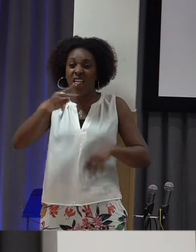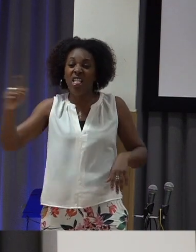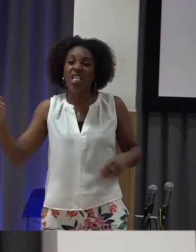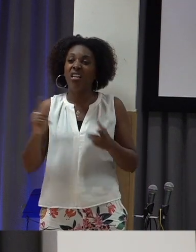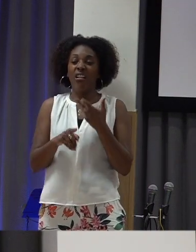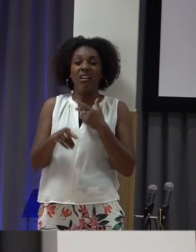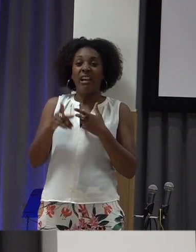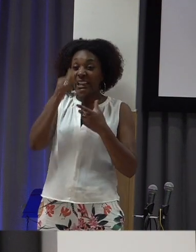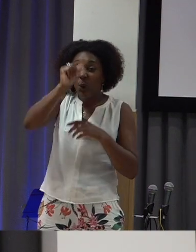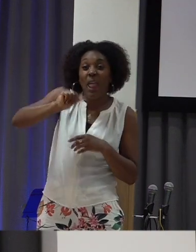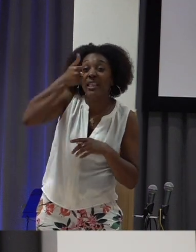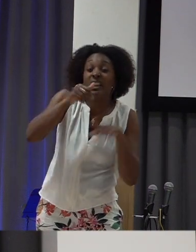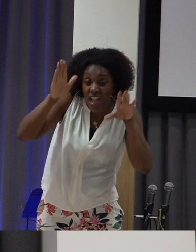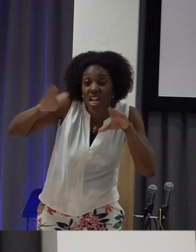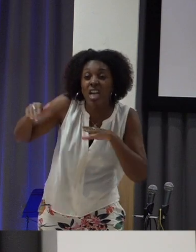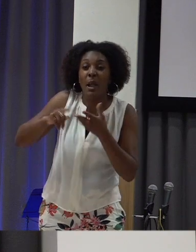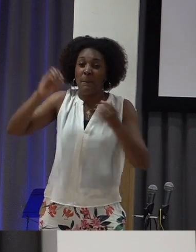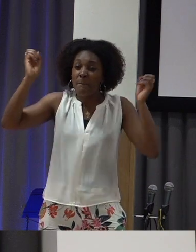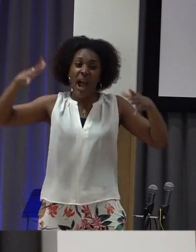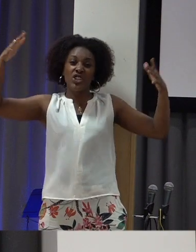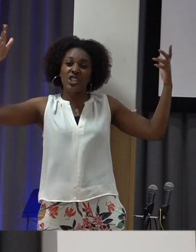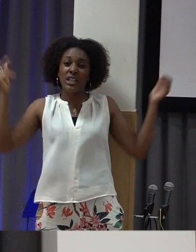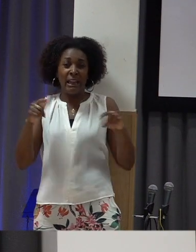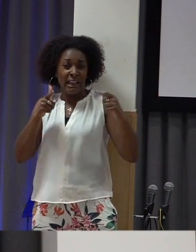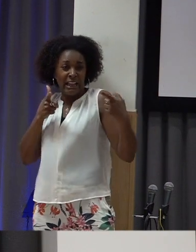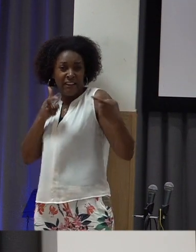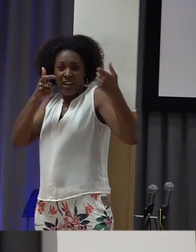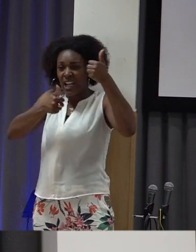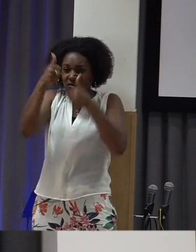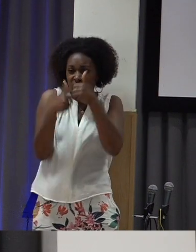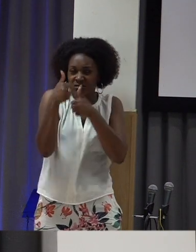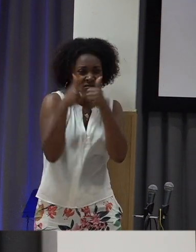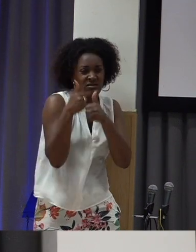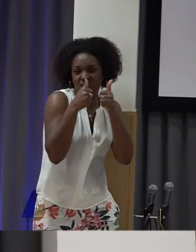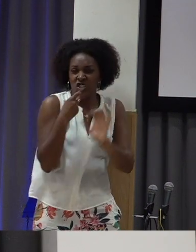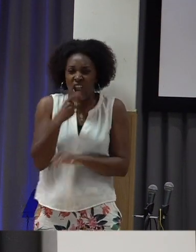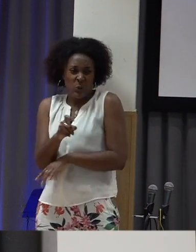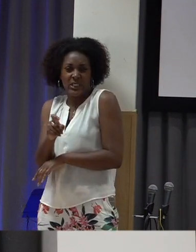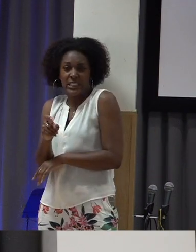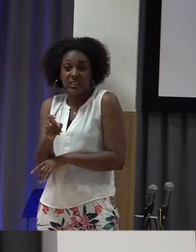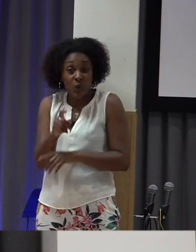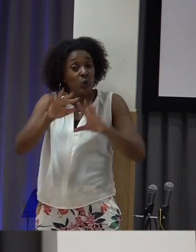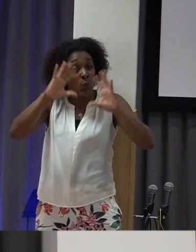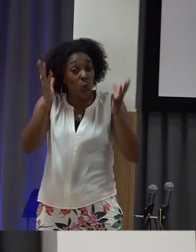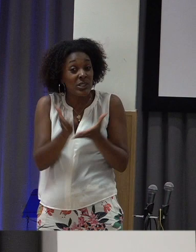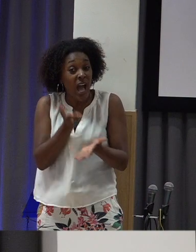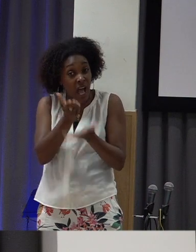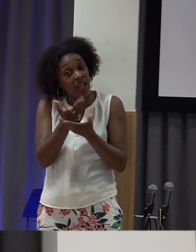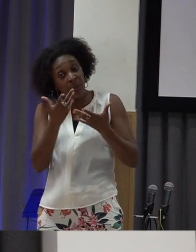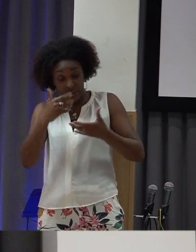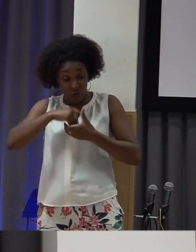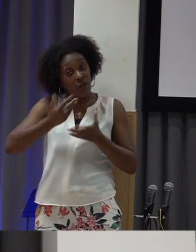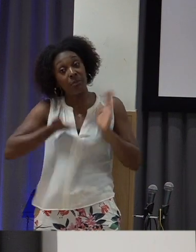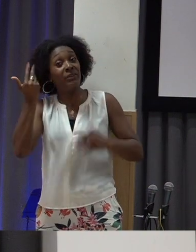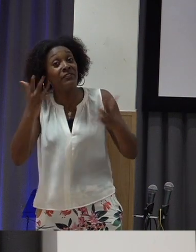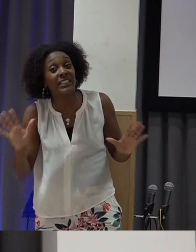dérèglement, l'idolâtrie, la magie, les rivalités, les querelles, les jalousies? Ce n'est pas moi qui les invente, c'est écrit, je vais